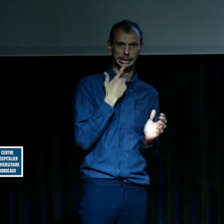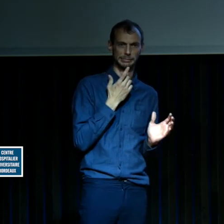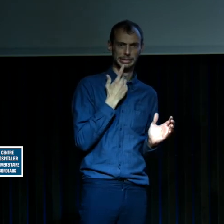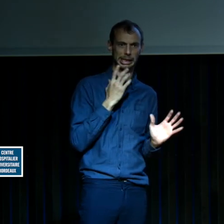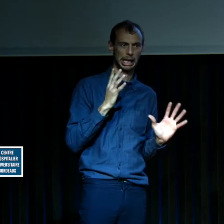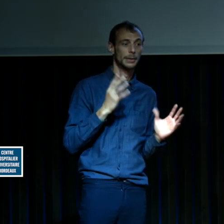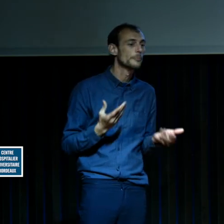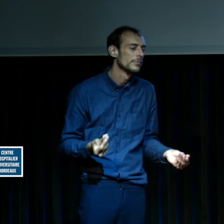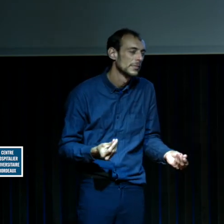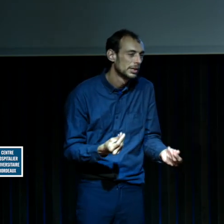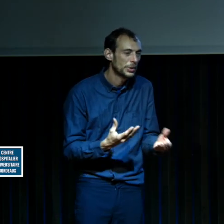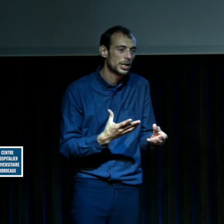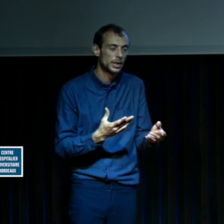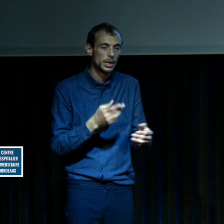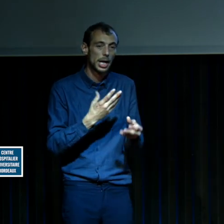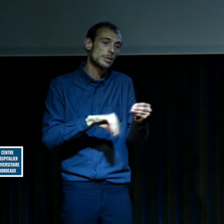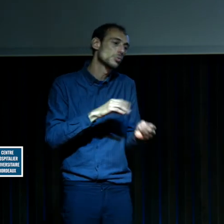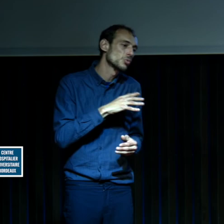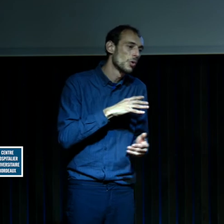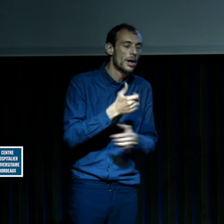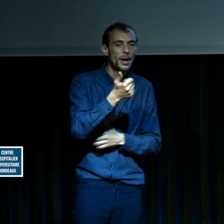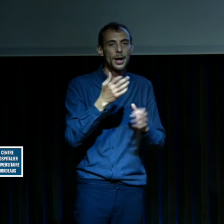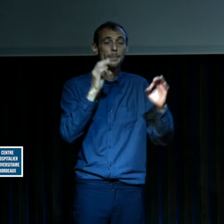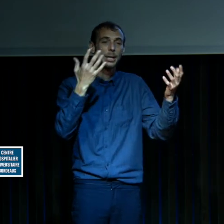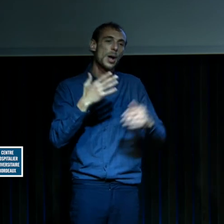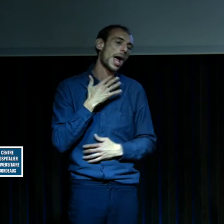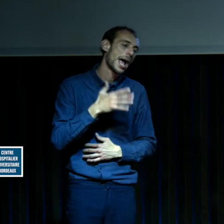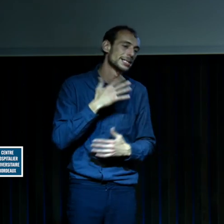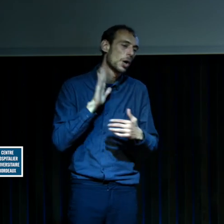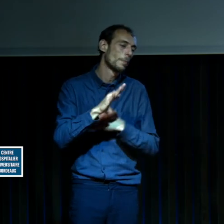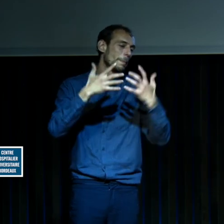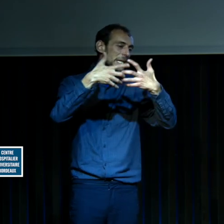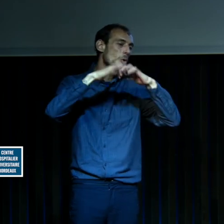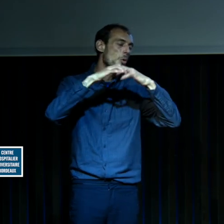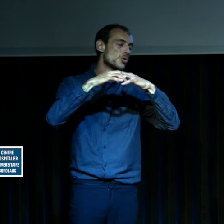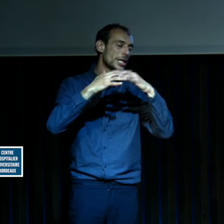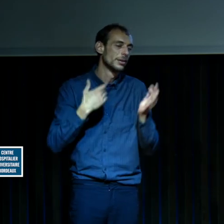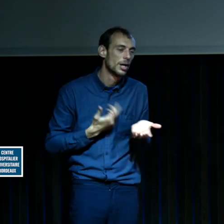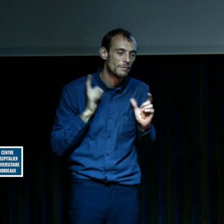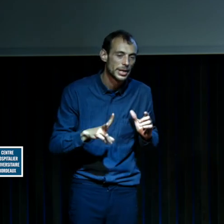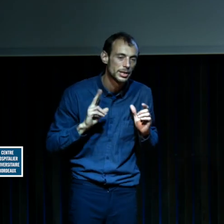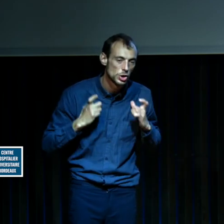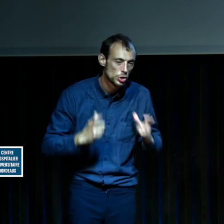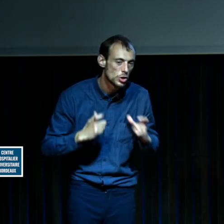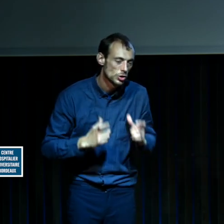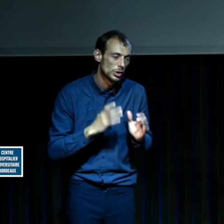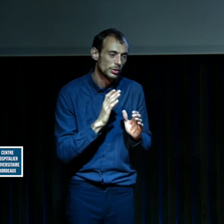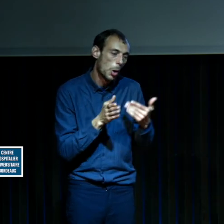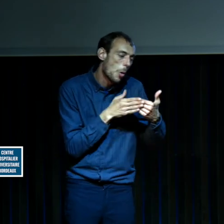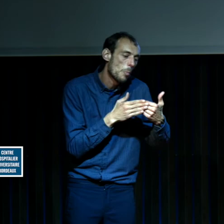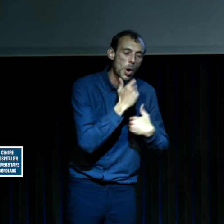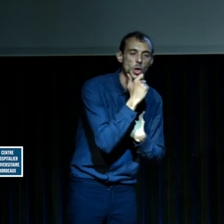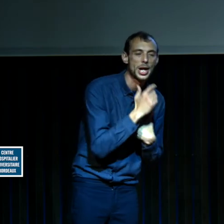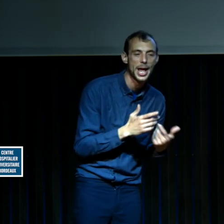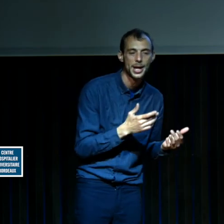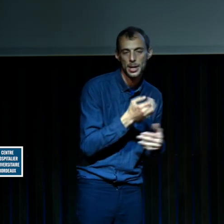Et alors, c'est un pseudo-accent neurologique. Moi, c'est la chance. Il est un peu anglais. On me dit, ça fait un peu de Jane Birkin. Moi, j'ai des